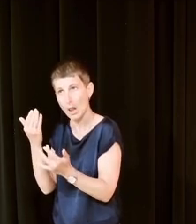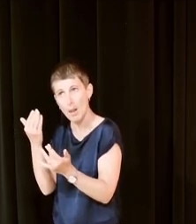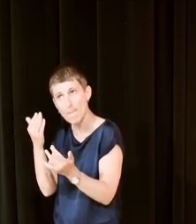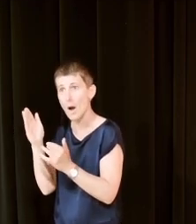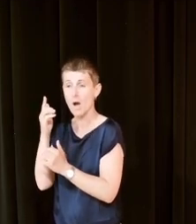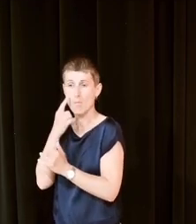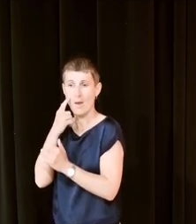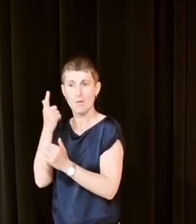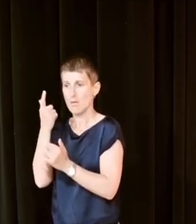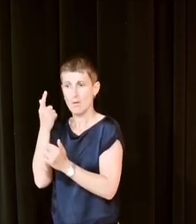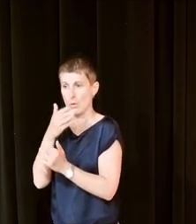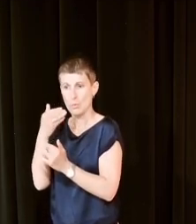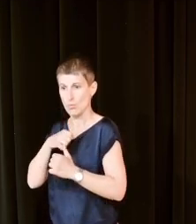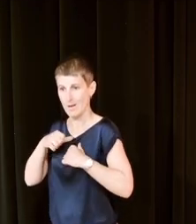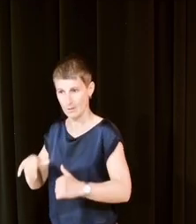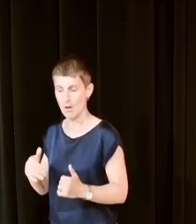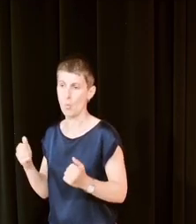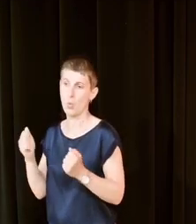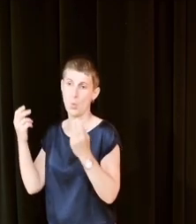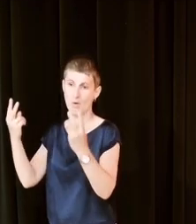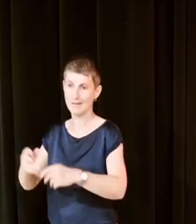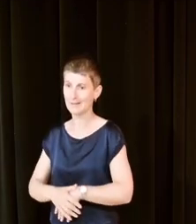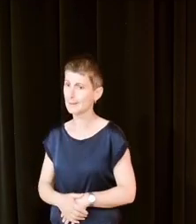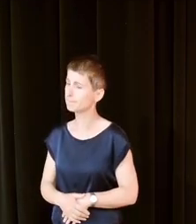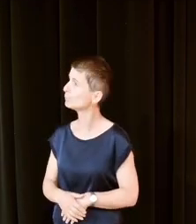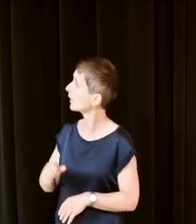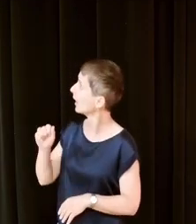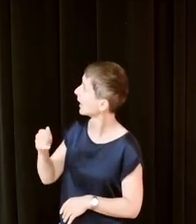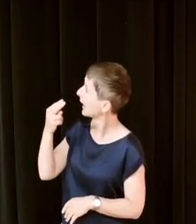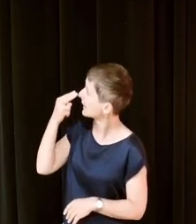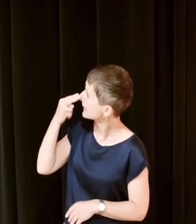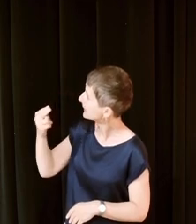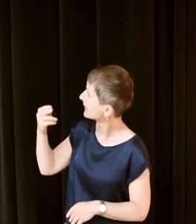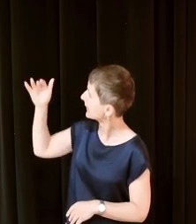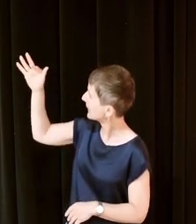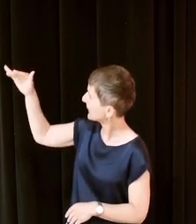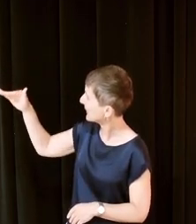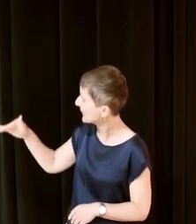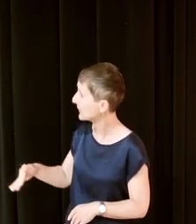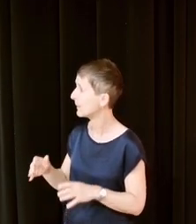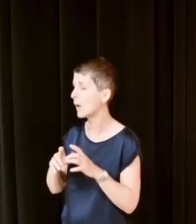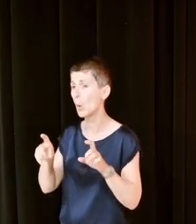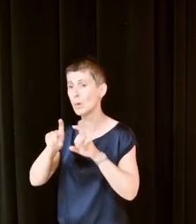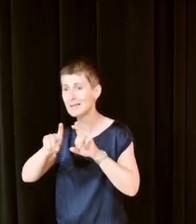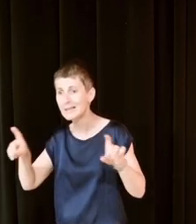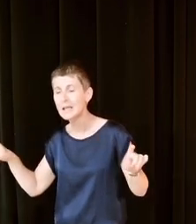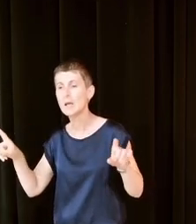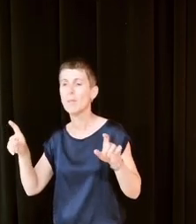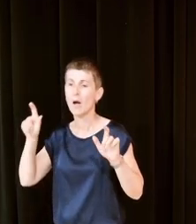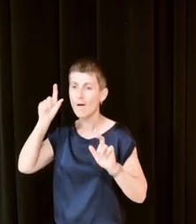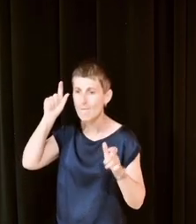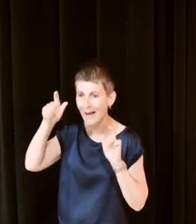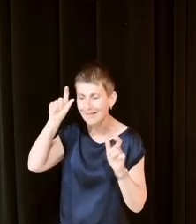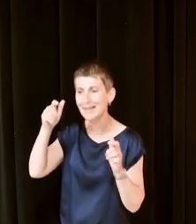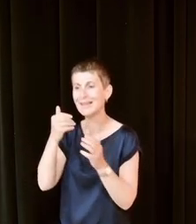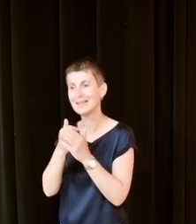uns ist. Ja, und Sie sehen in den Jahreszahlen, es geht immer weiter runter. Natürlich geht es um das große Thema Fatigue, es geht um Coping-Ressourcen,